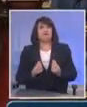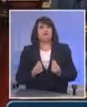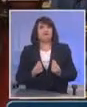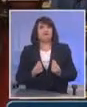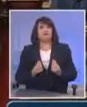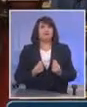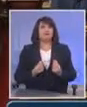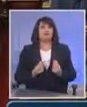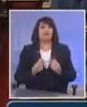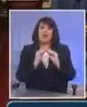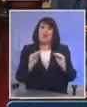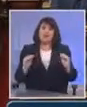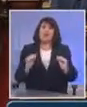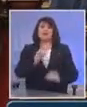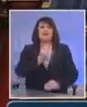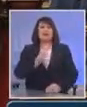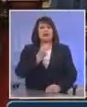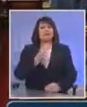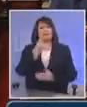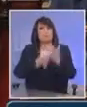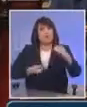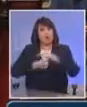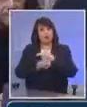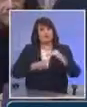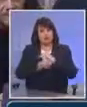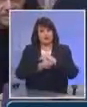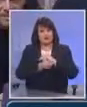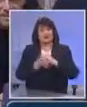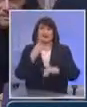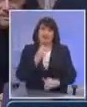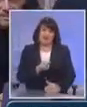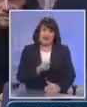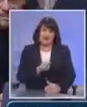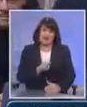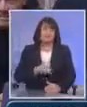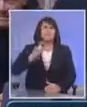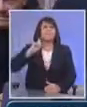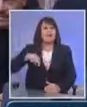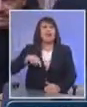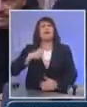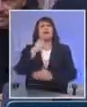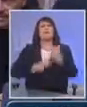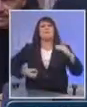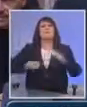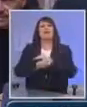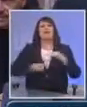την εκπαίδευση των προσφύγων και των παρατύπων μεταναστών,